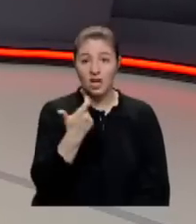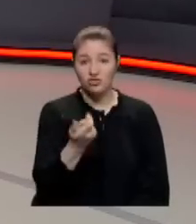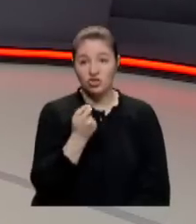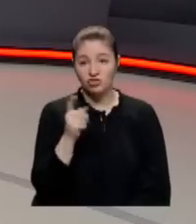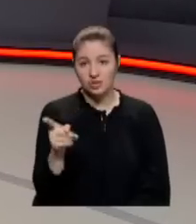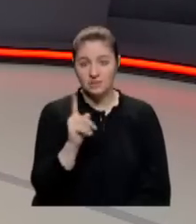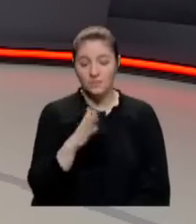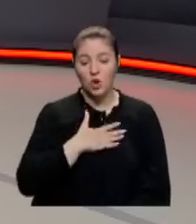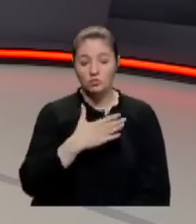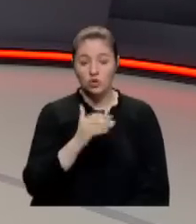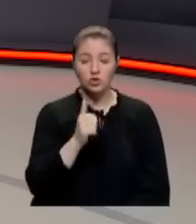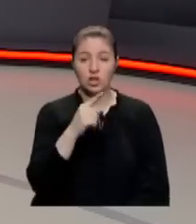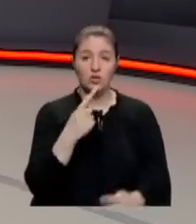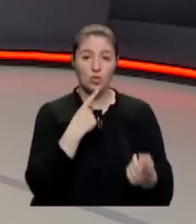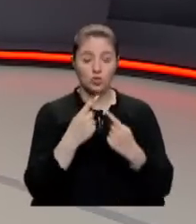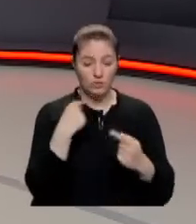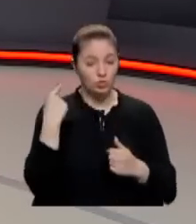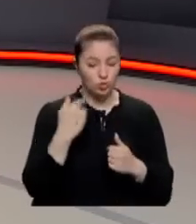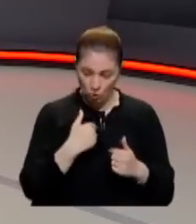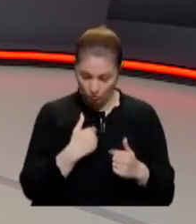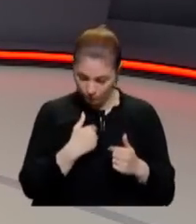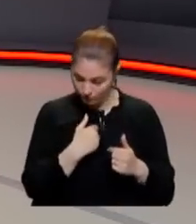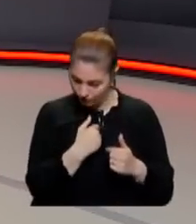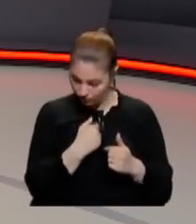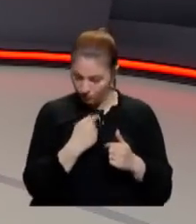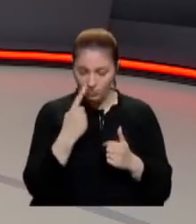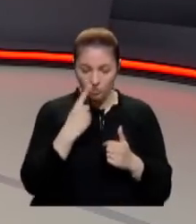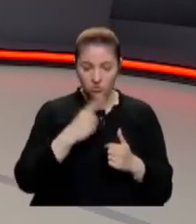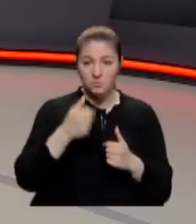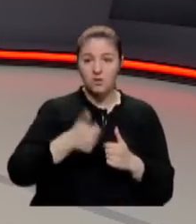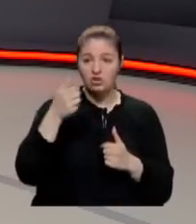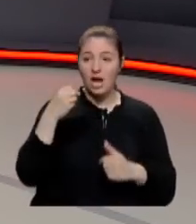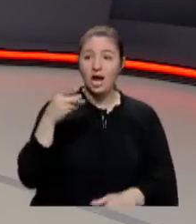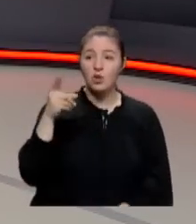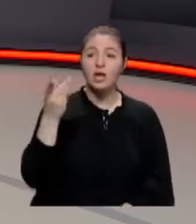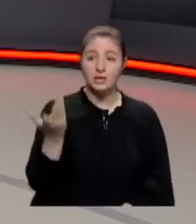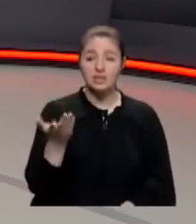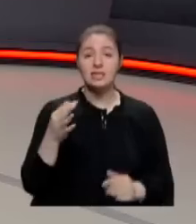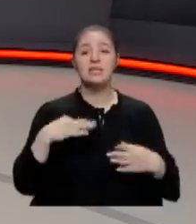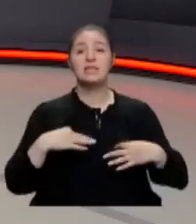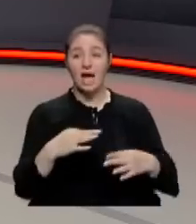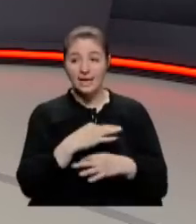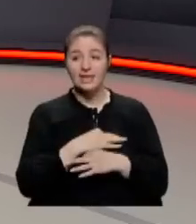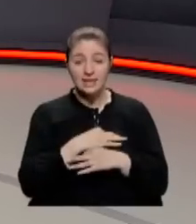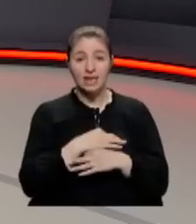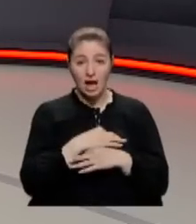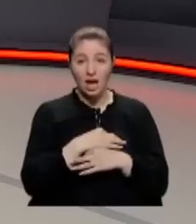çekici önümüzdeki günlerde konuşacağımızı düşünüyorum Cumhurbaşkanı Erdoğan'ı saygıyla